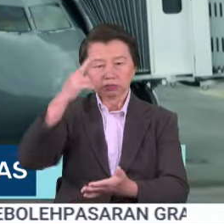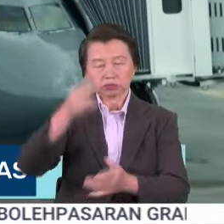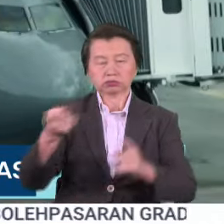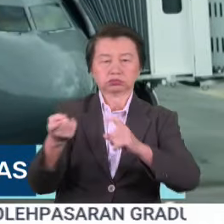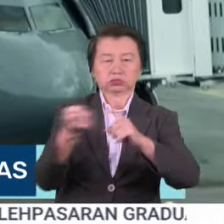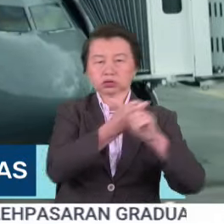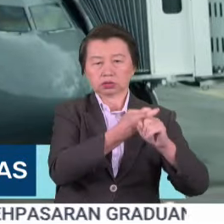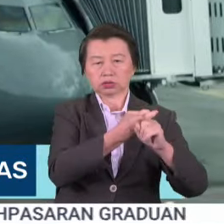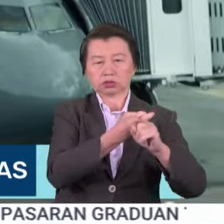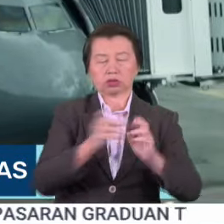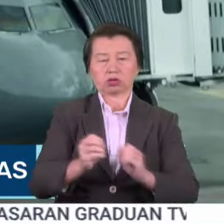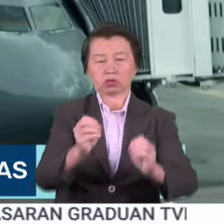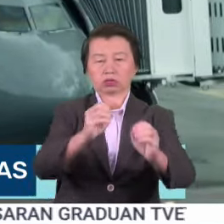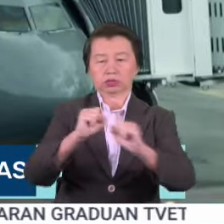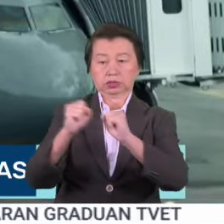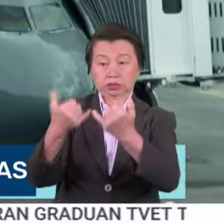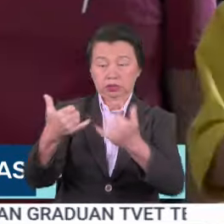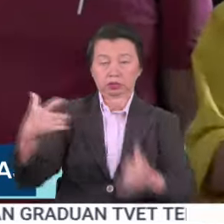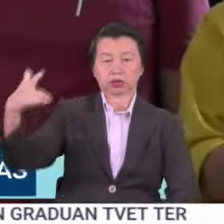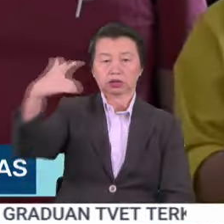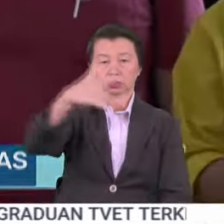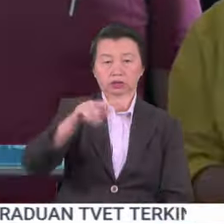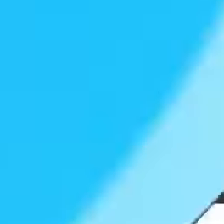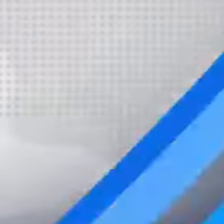penggantungan operasi syarikat penerbangan tersebut.